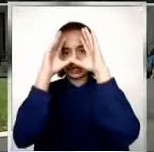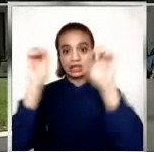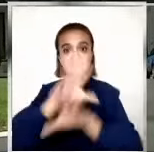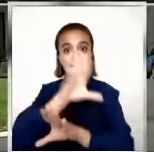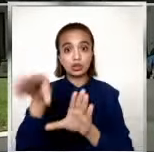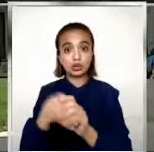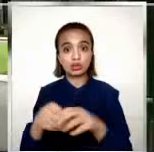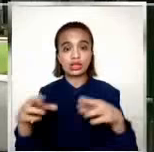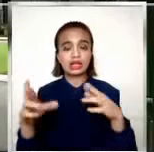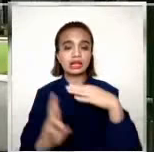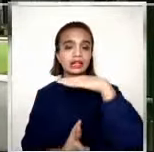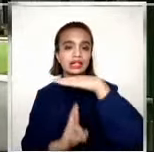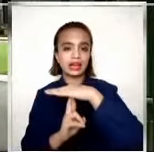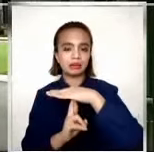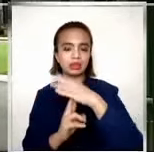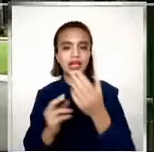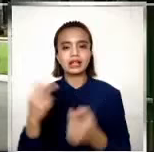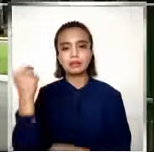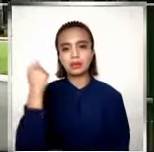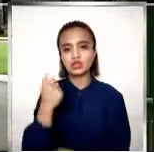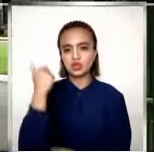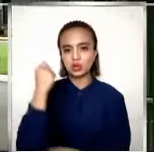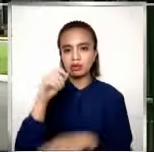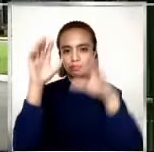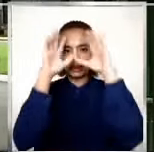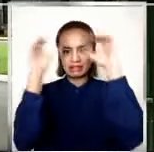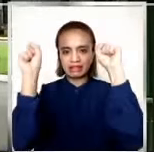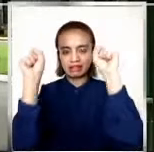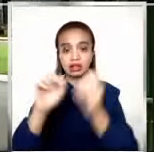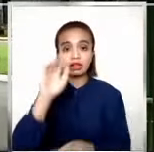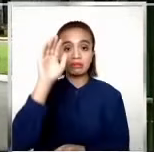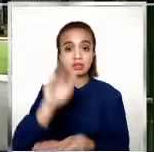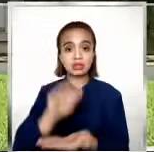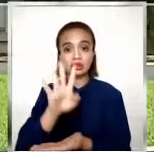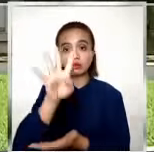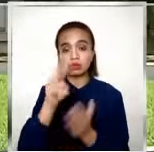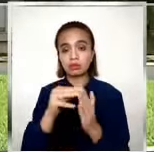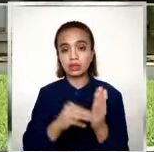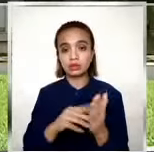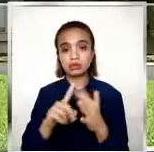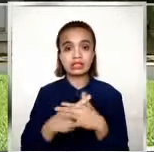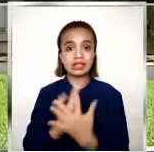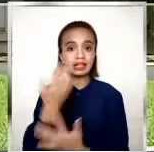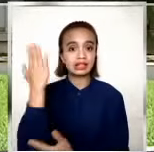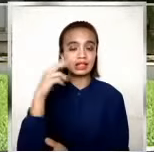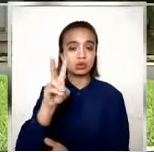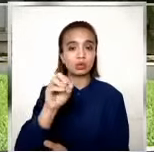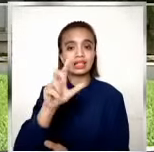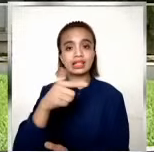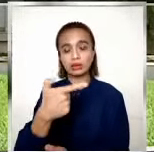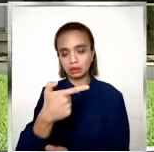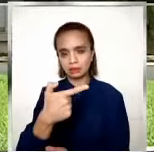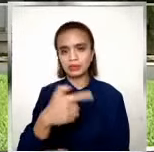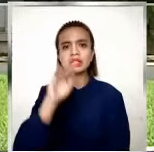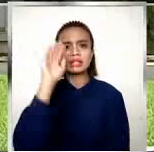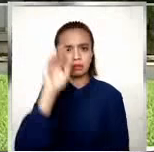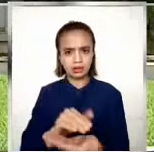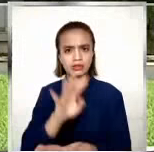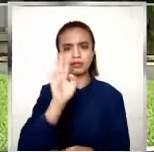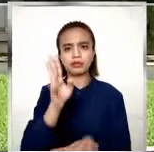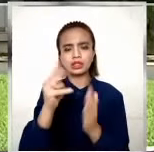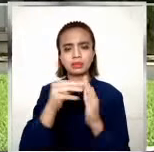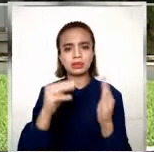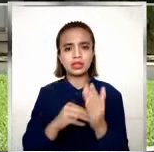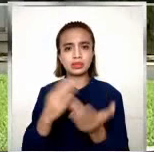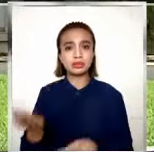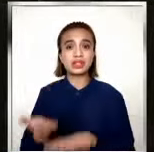pensyon ng presidente. Bumaba ito ng 4 million pesos mula 2021. Bumaba rin ng 40 million pesos ang proposed budget ng